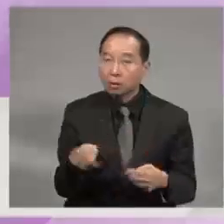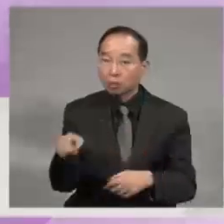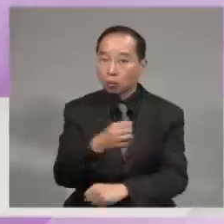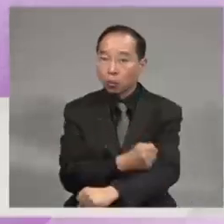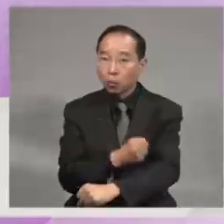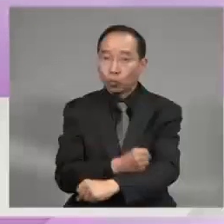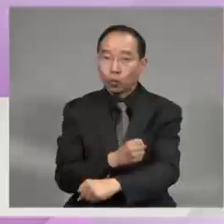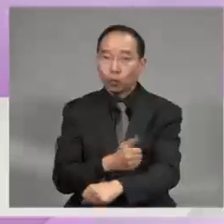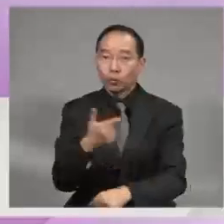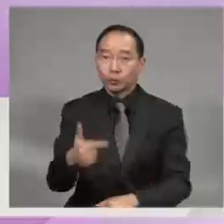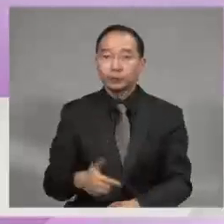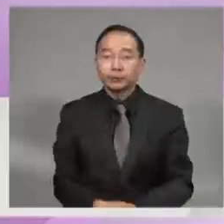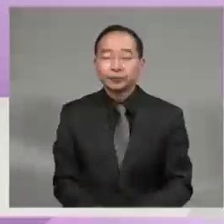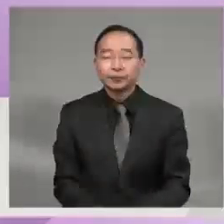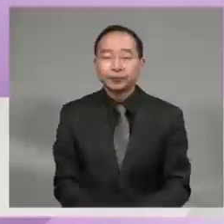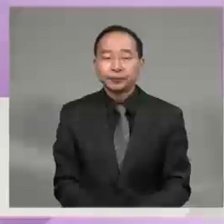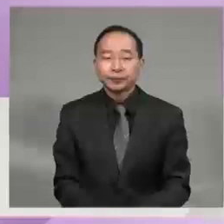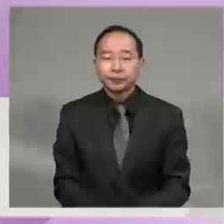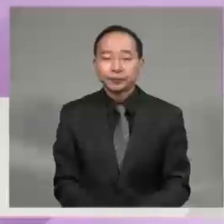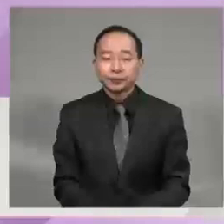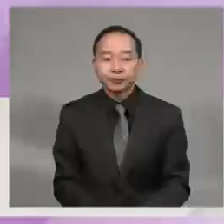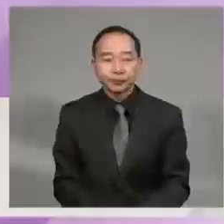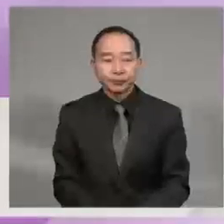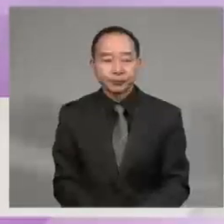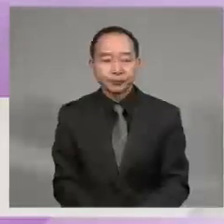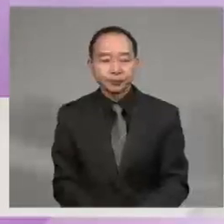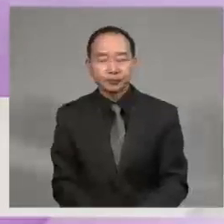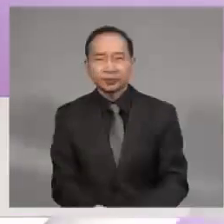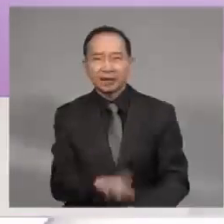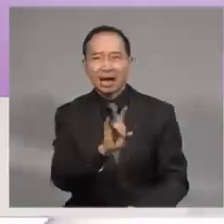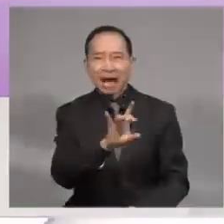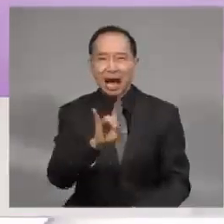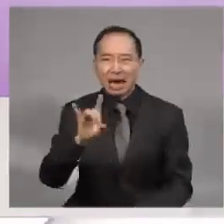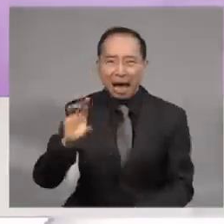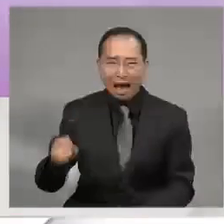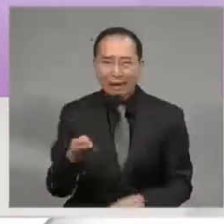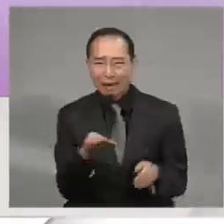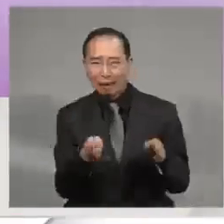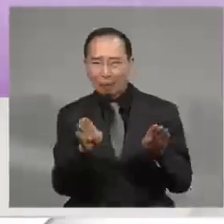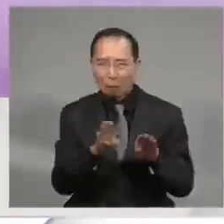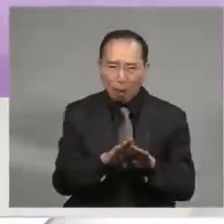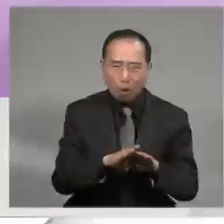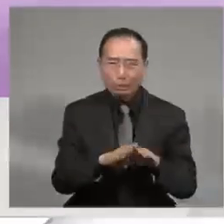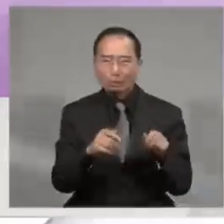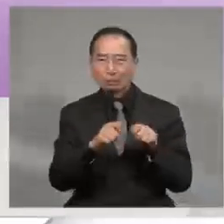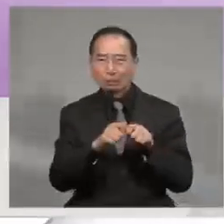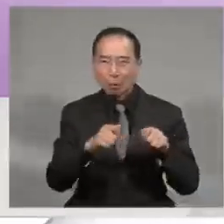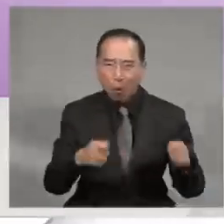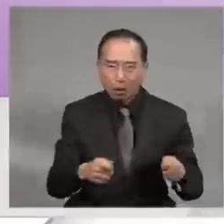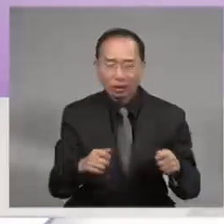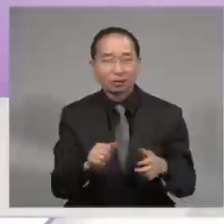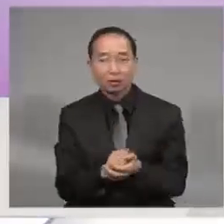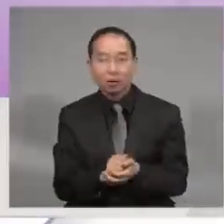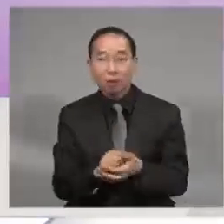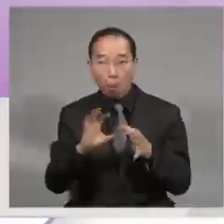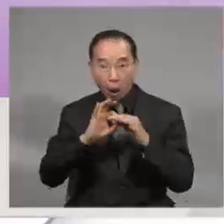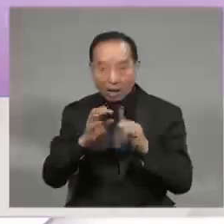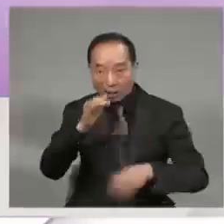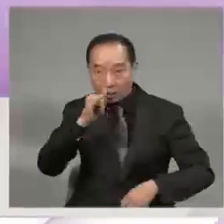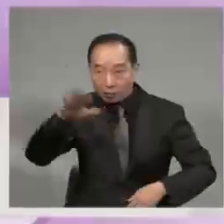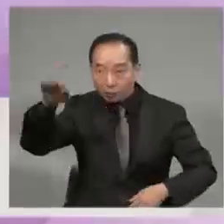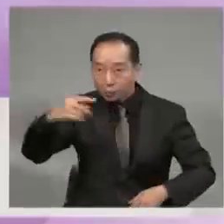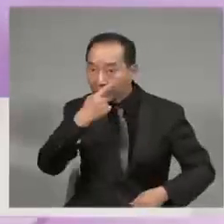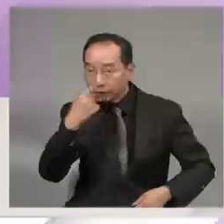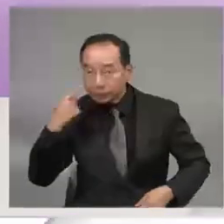계시는 것 같습니다. 네. 네. 정말 세부적인 부분 하나하나까지 봉인하고 봉함하고 또 관계자 되신 분들이 다